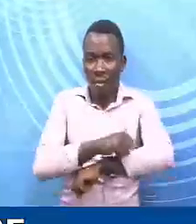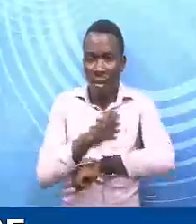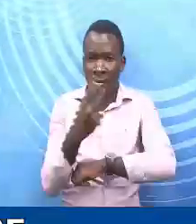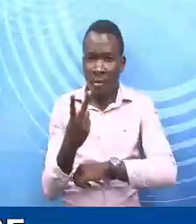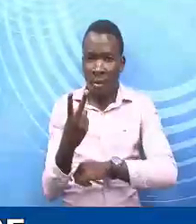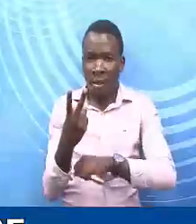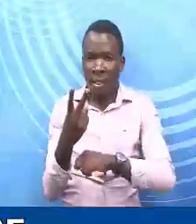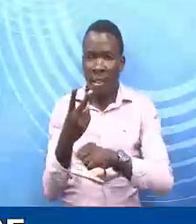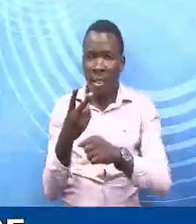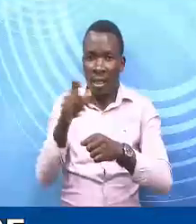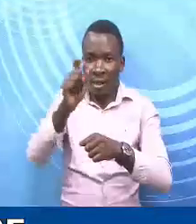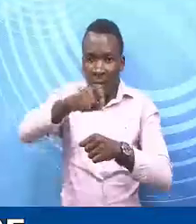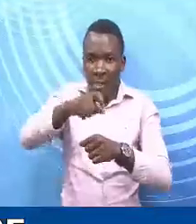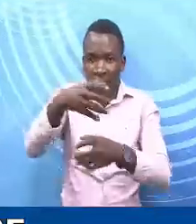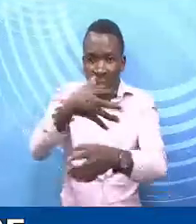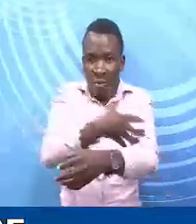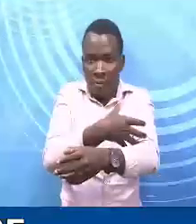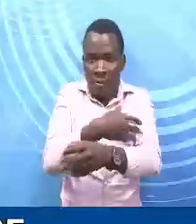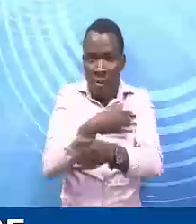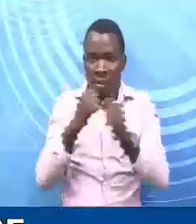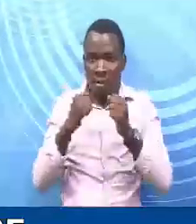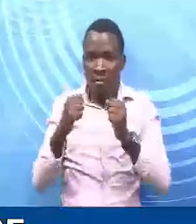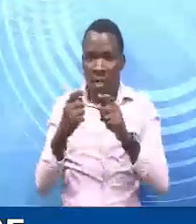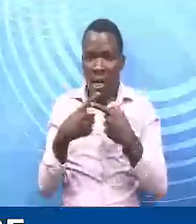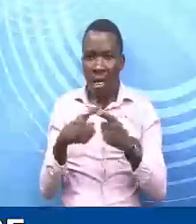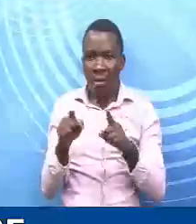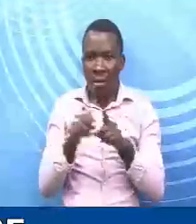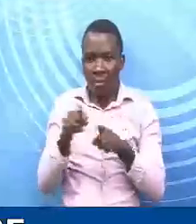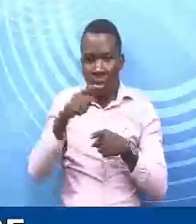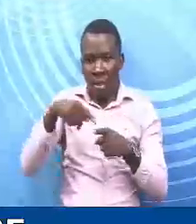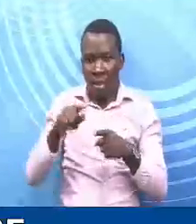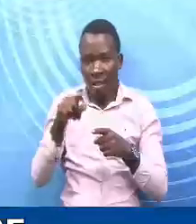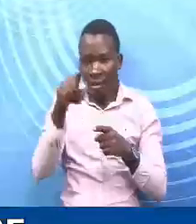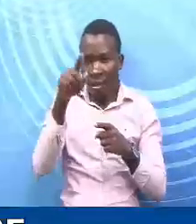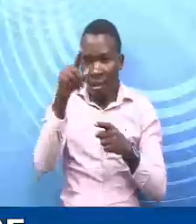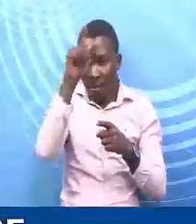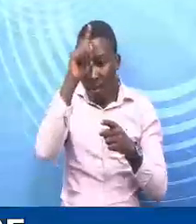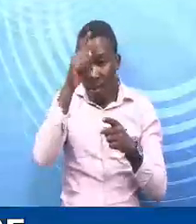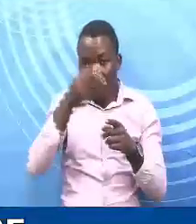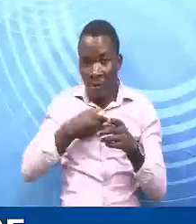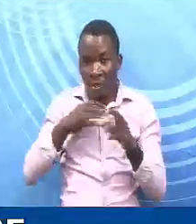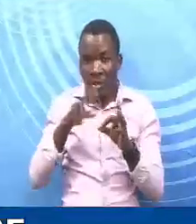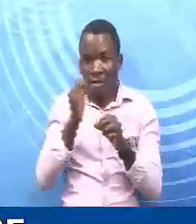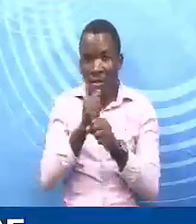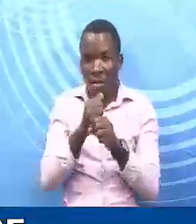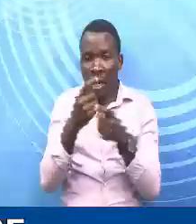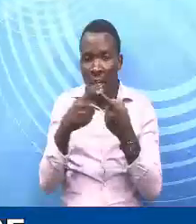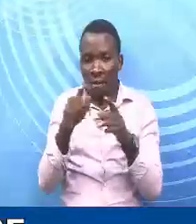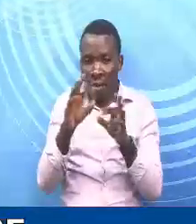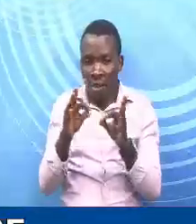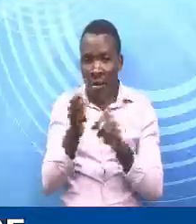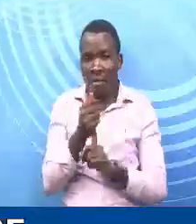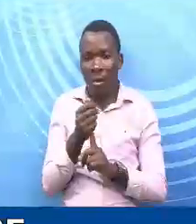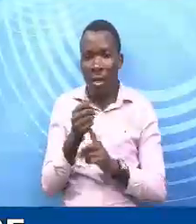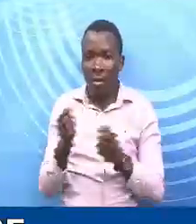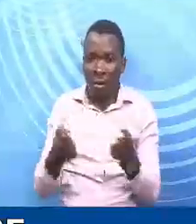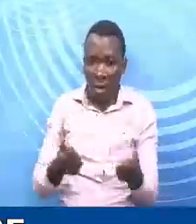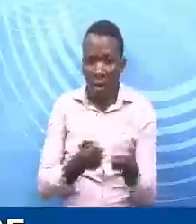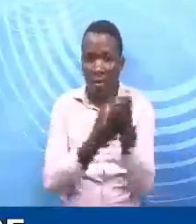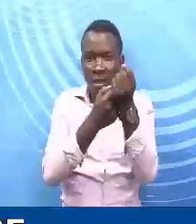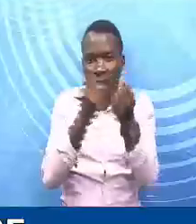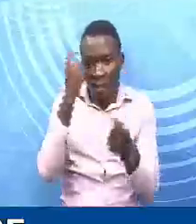turimo twagira icyo tubikoraho, tuva tuti icyo umuntu yabona yakunganira leta kucyo yari ifite, ariko iki